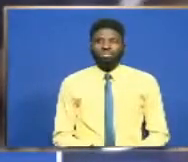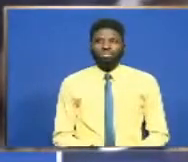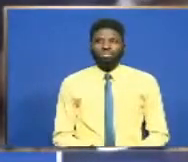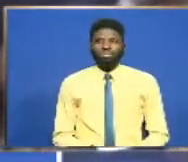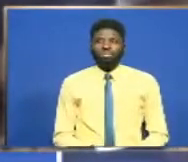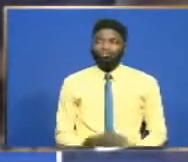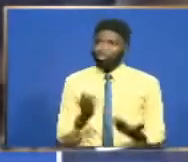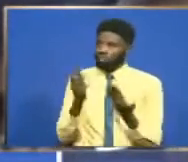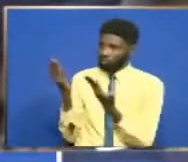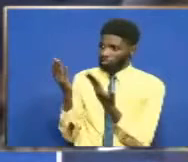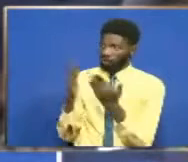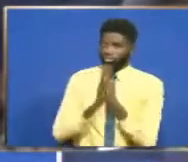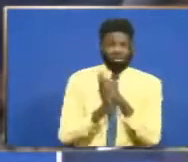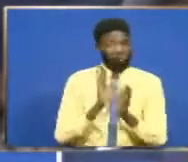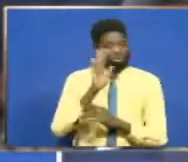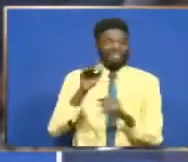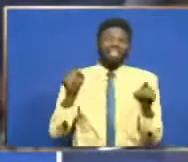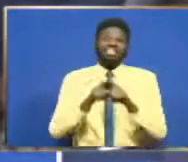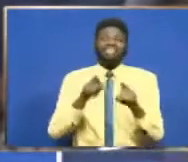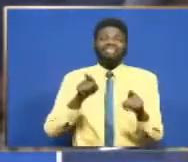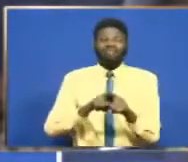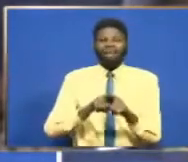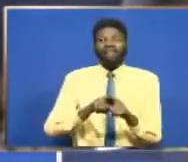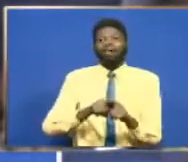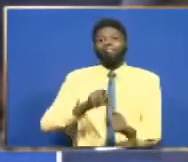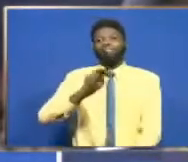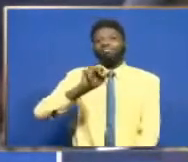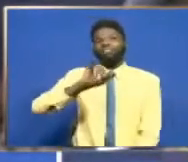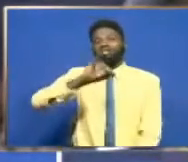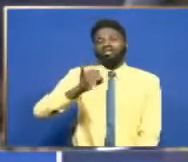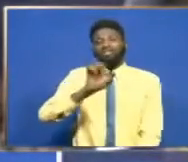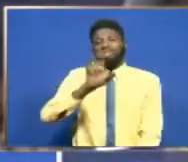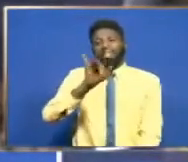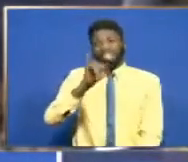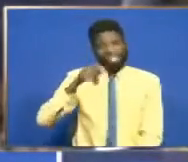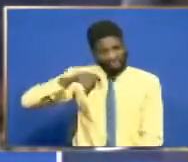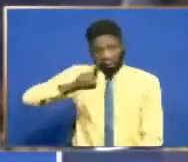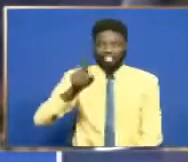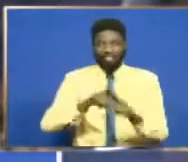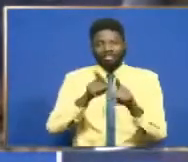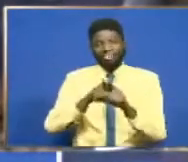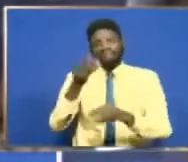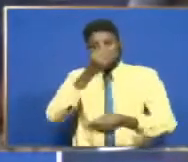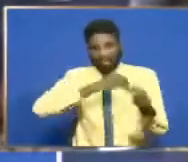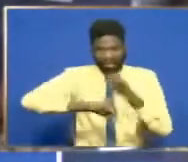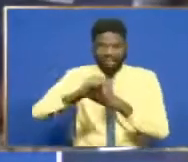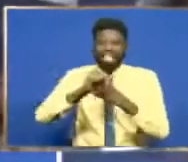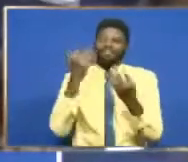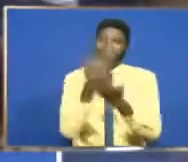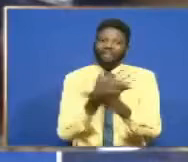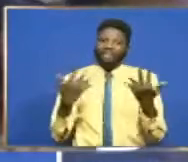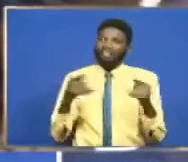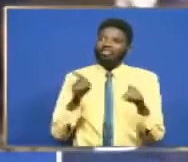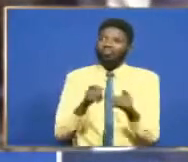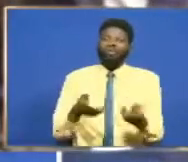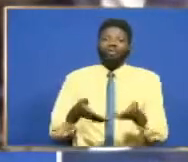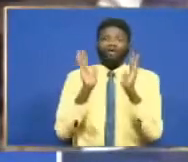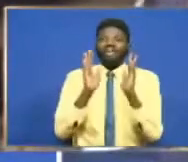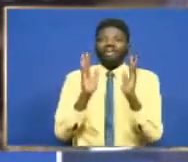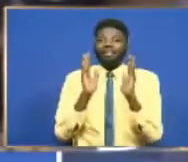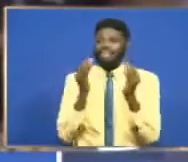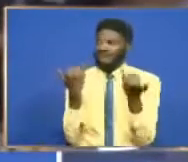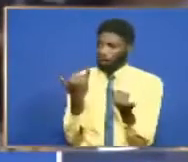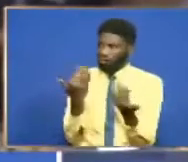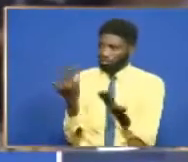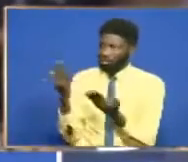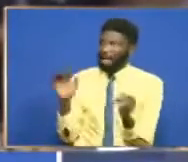Her story mirrors that of Lisangerie, who also hawks her wares in a similar fashion. This appears to be a growing